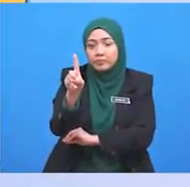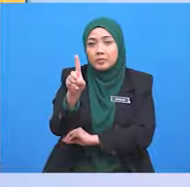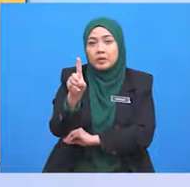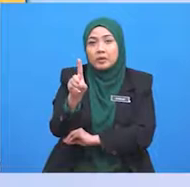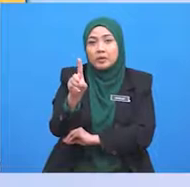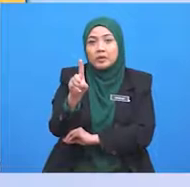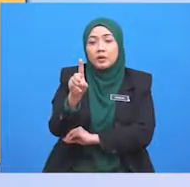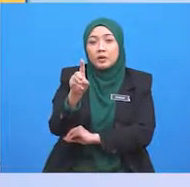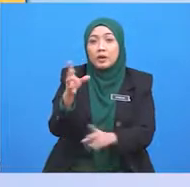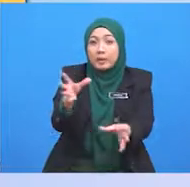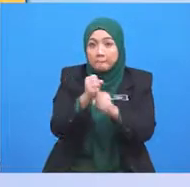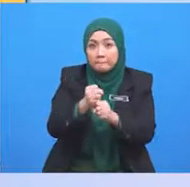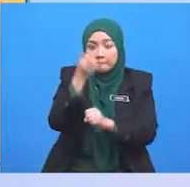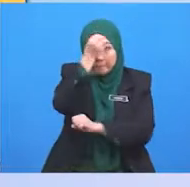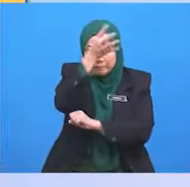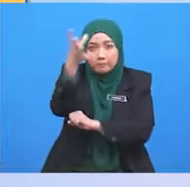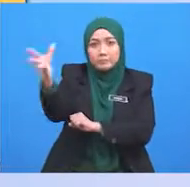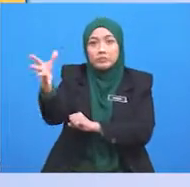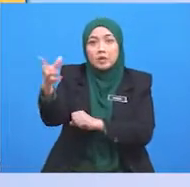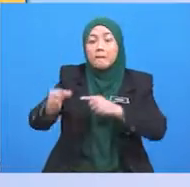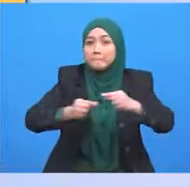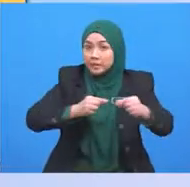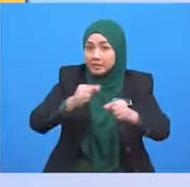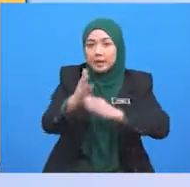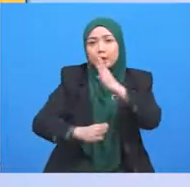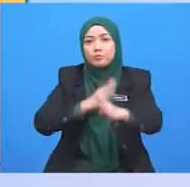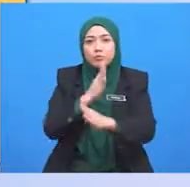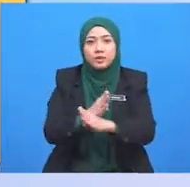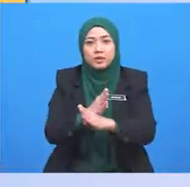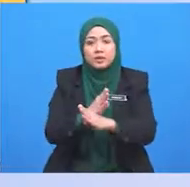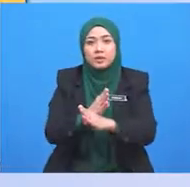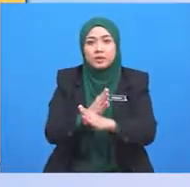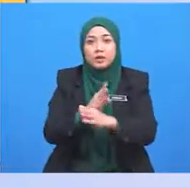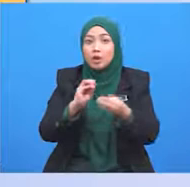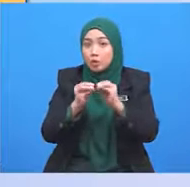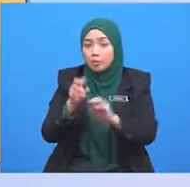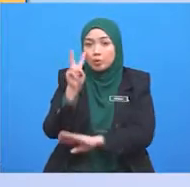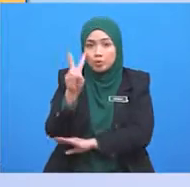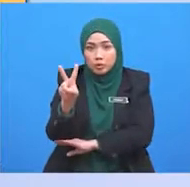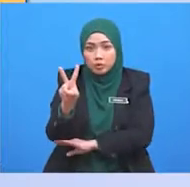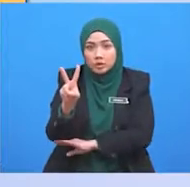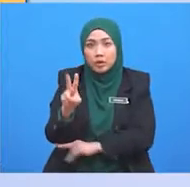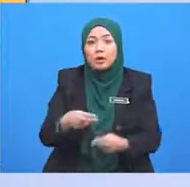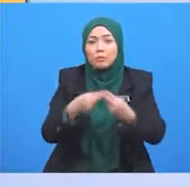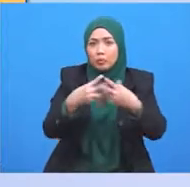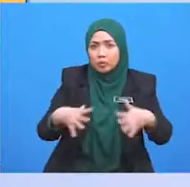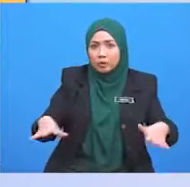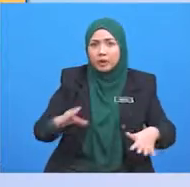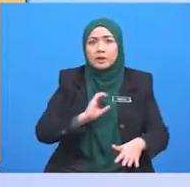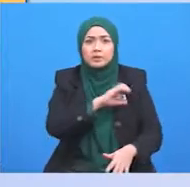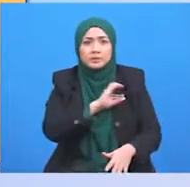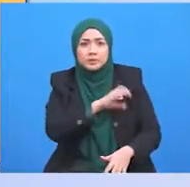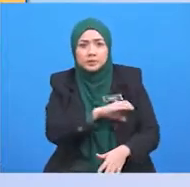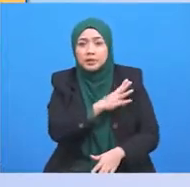pelajar-pelajar dapat menjelaskan pergerakan bumi. Kedua, menguraikan ciri-ciri